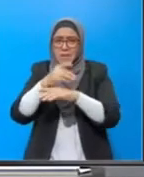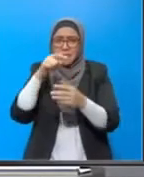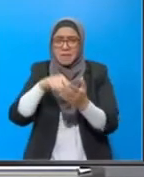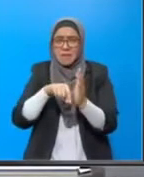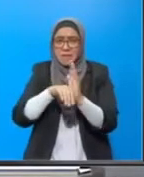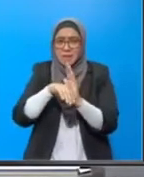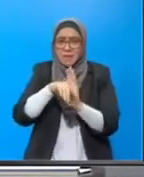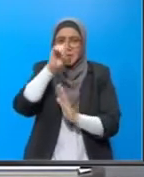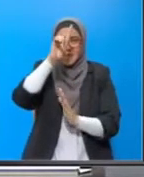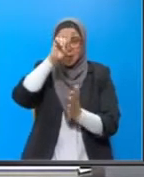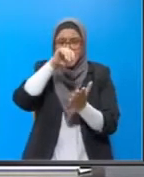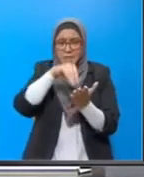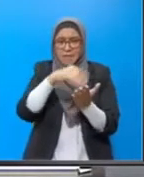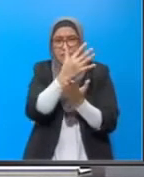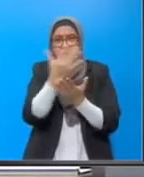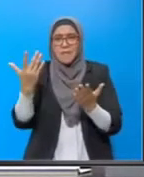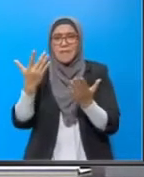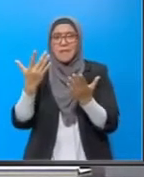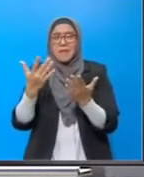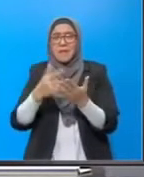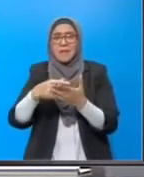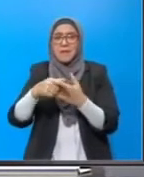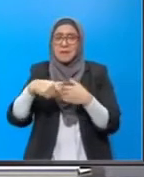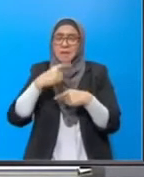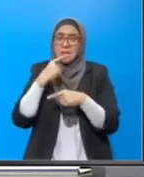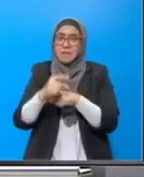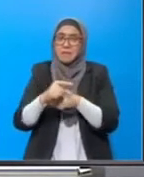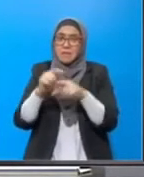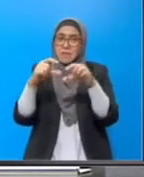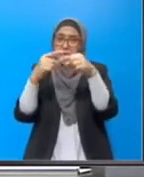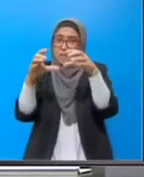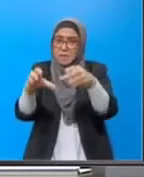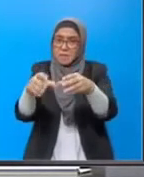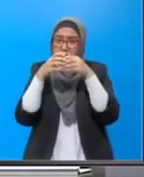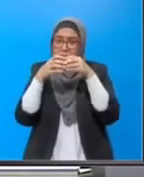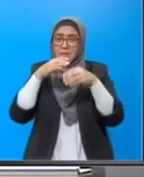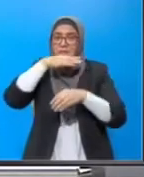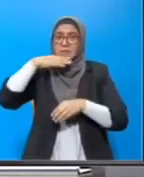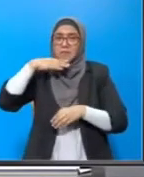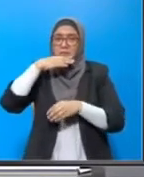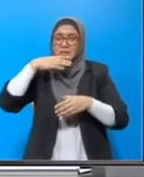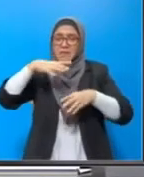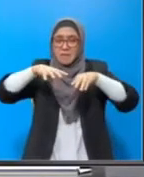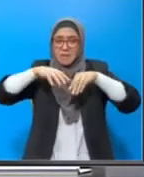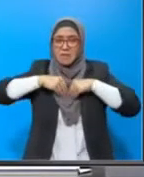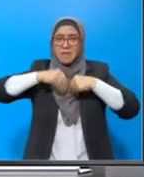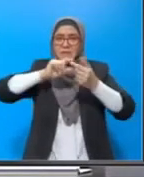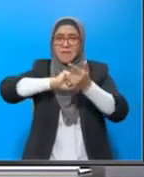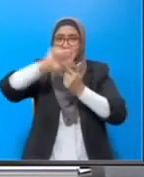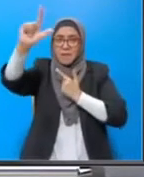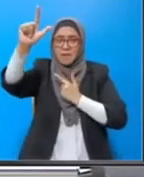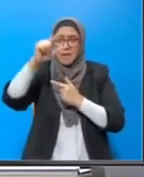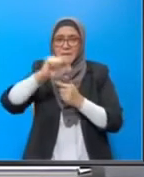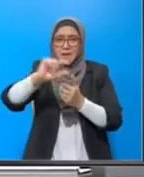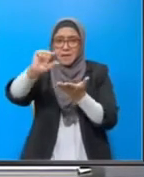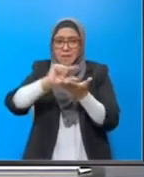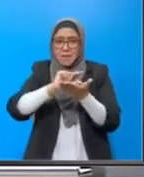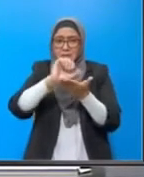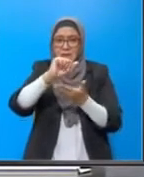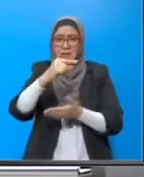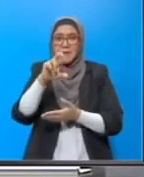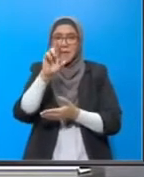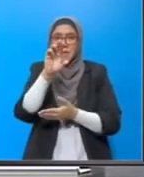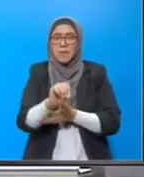1259 orange ground yang muda seluruh negara telah menerima kelulusan Grand agropreneur muda dari satu